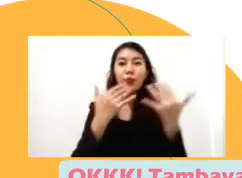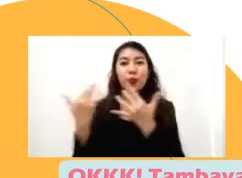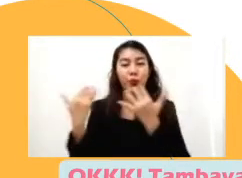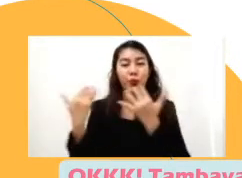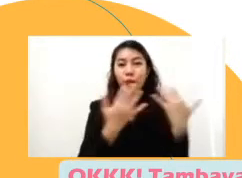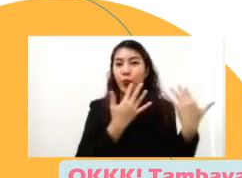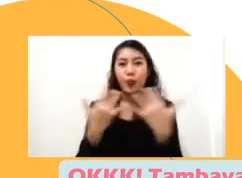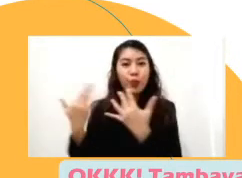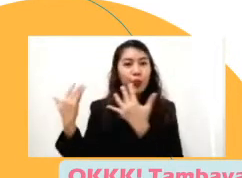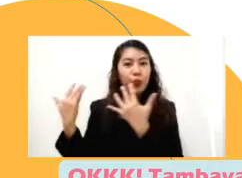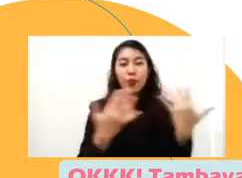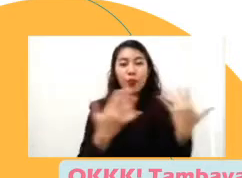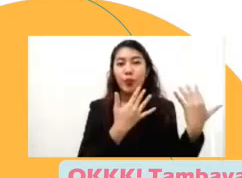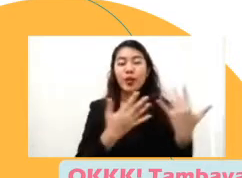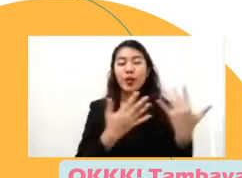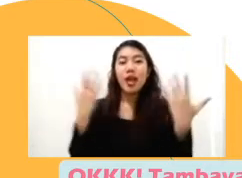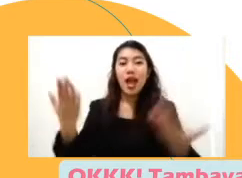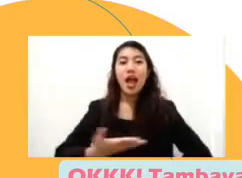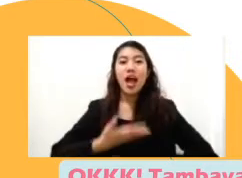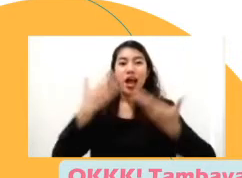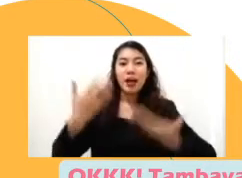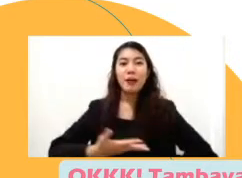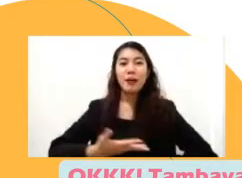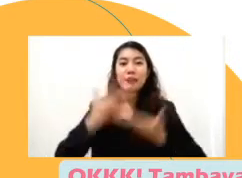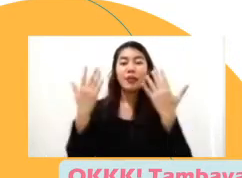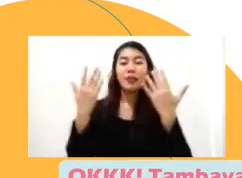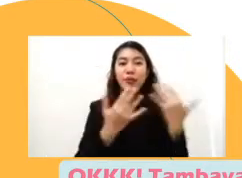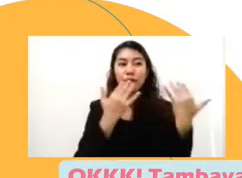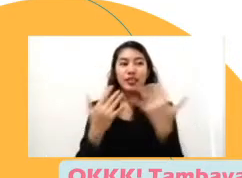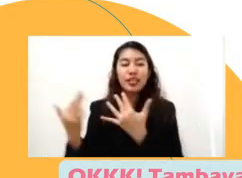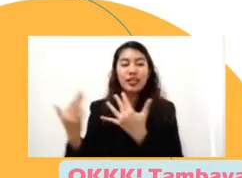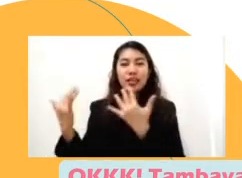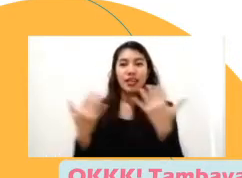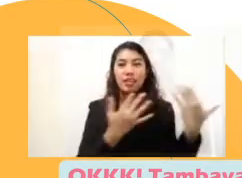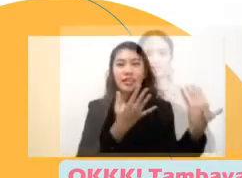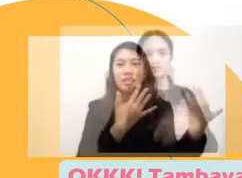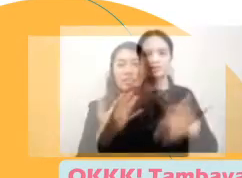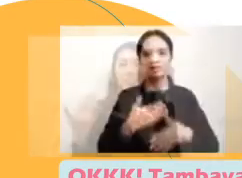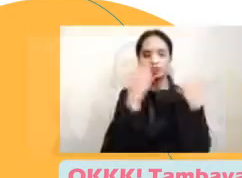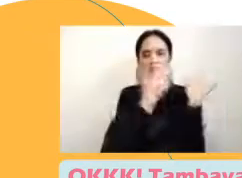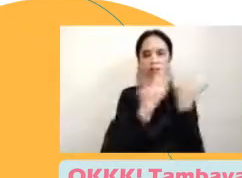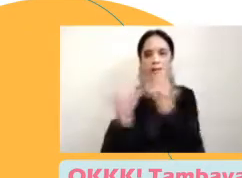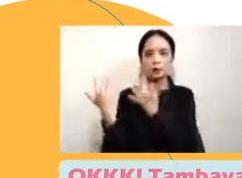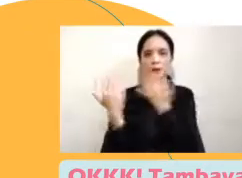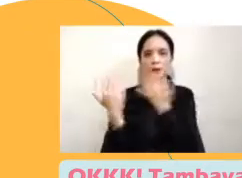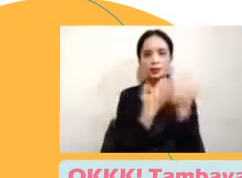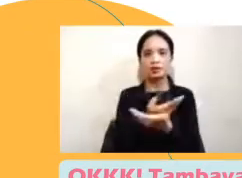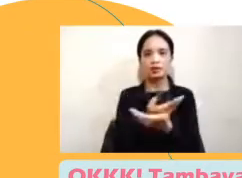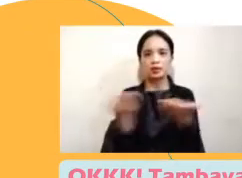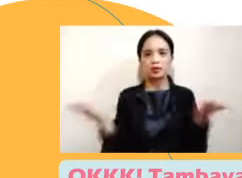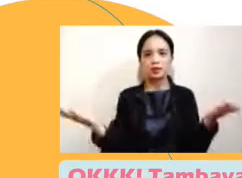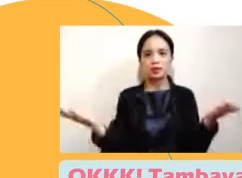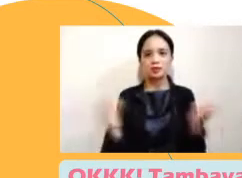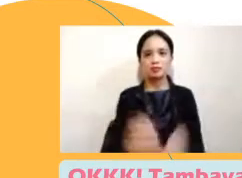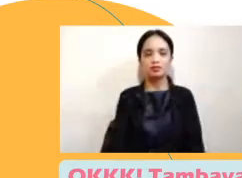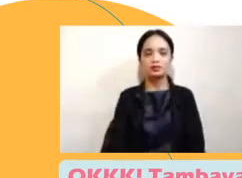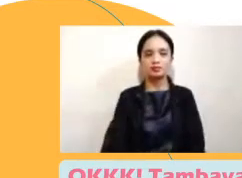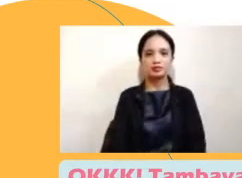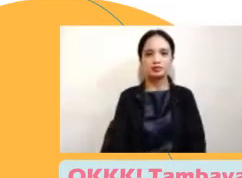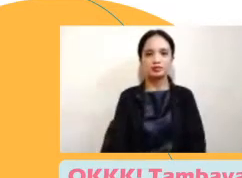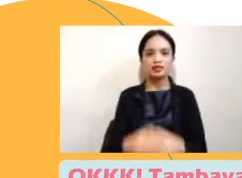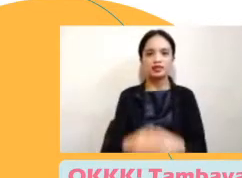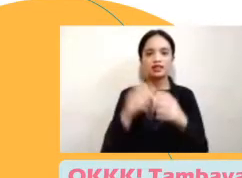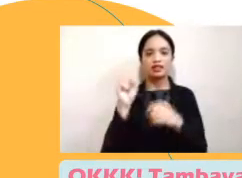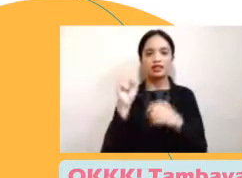birthday, happy birthday. Happy birthday to you. So,